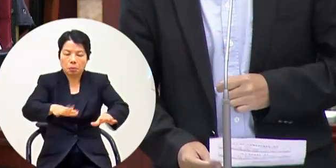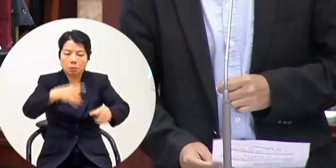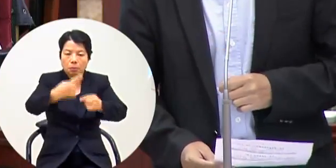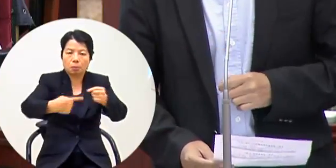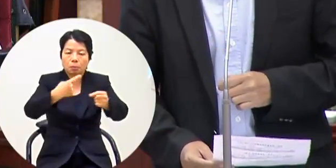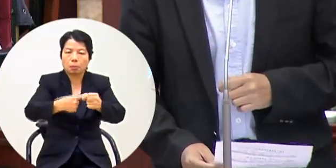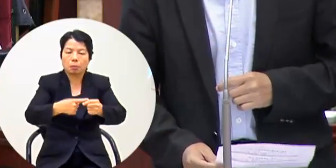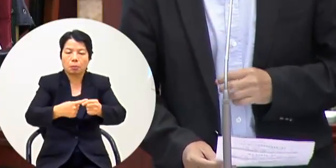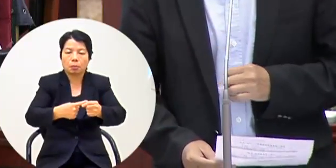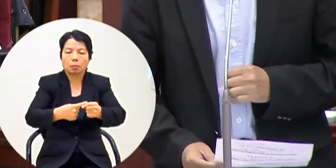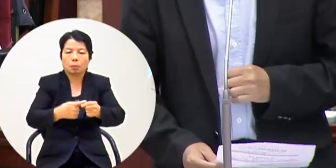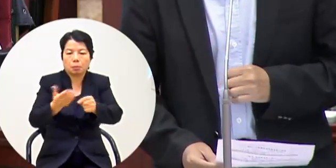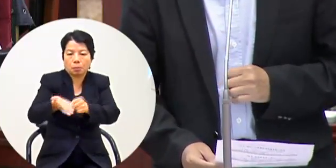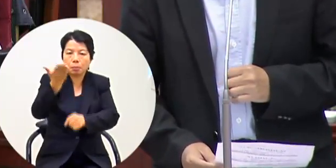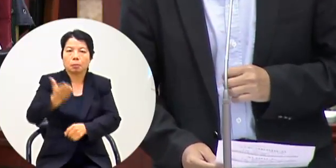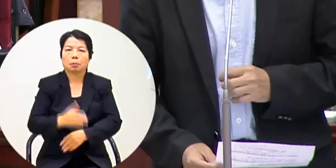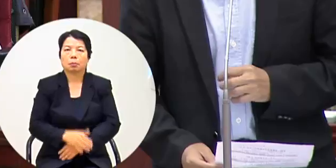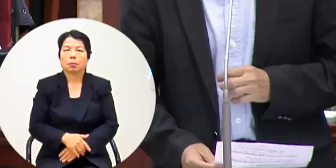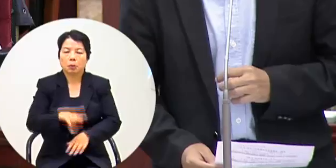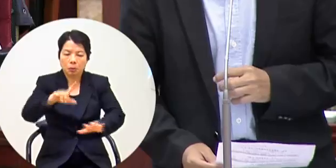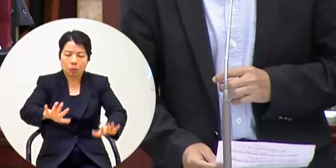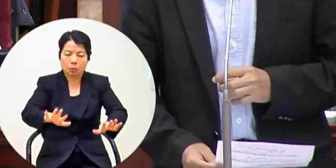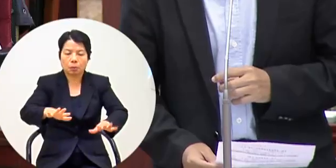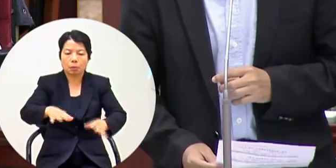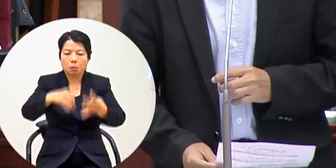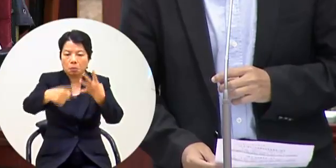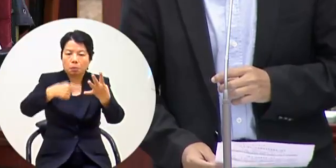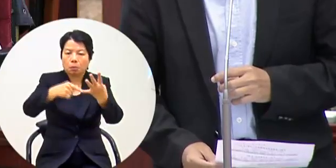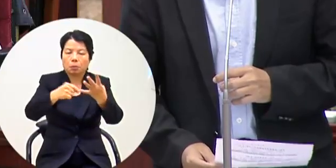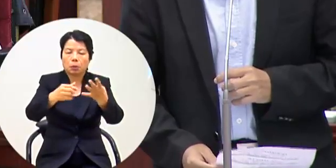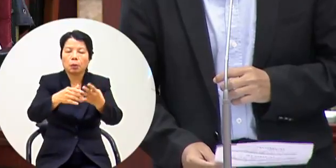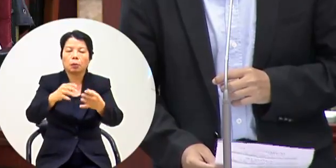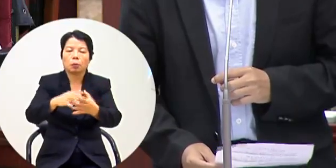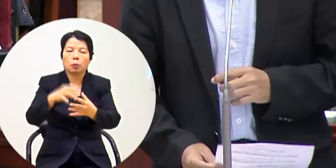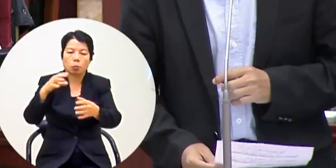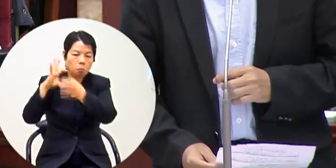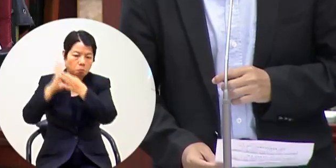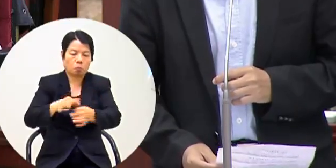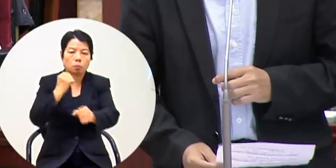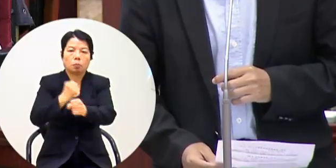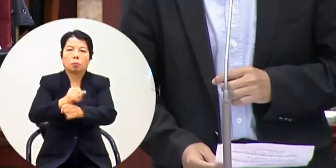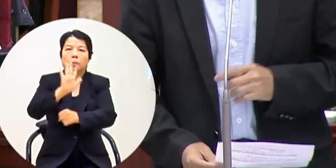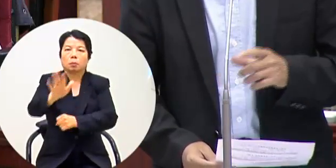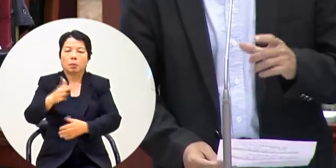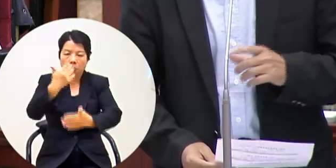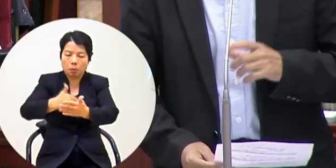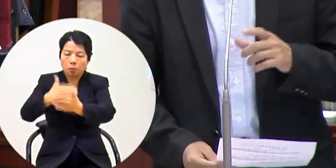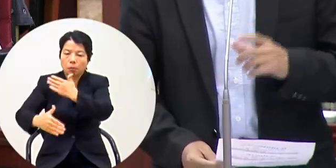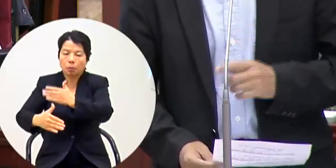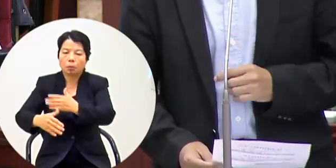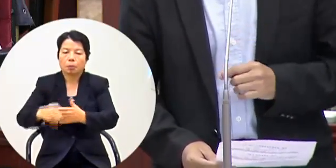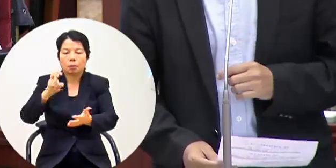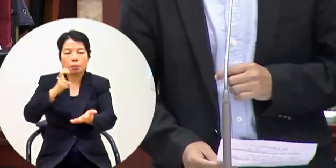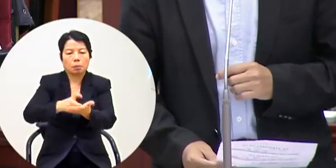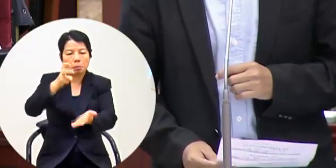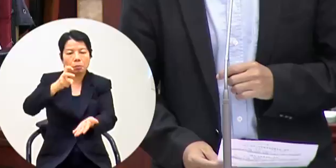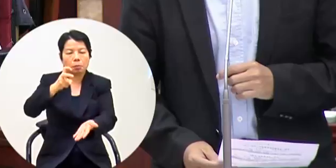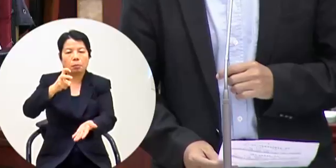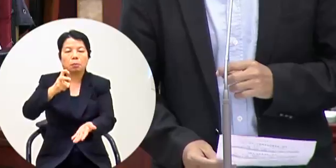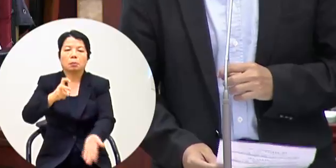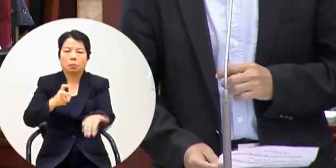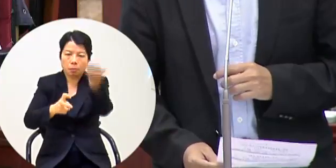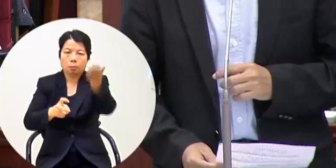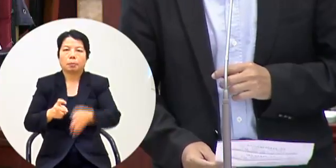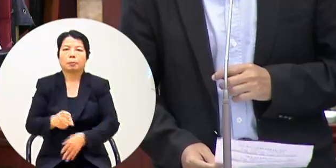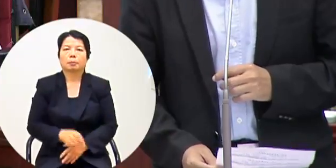这个季节都已经持续在做，到现在都已经降载了20几次哈。 二十几次，每次大概都是